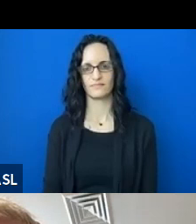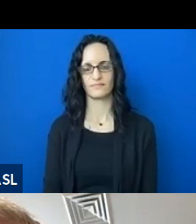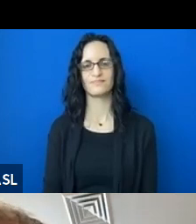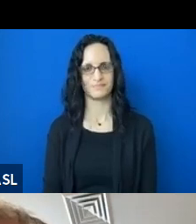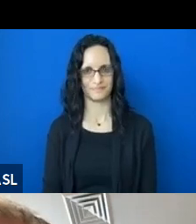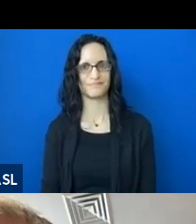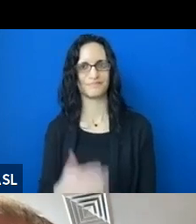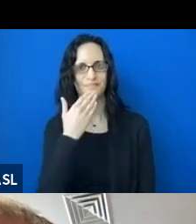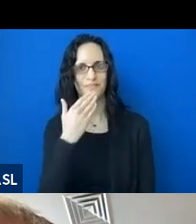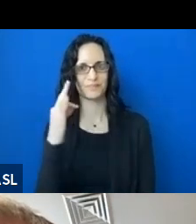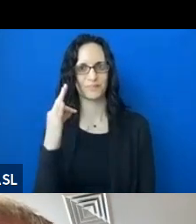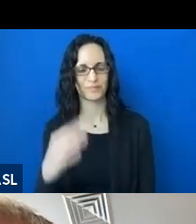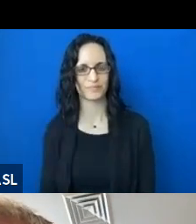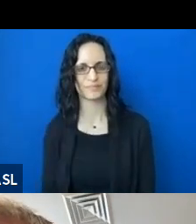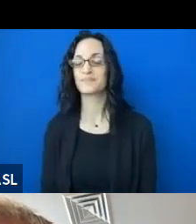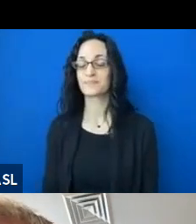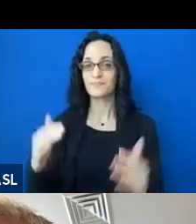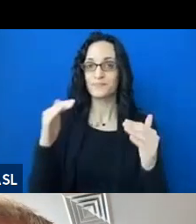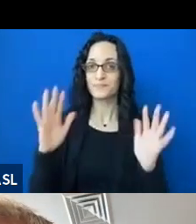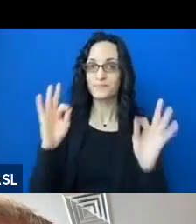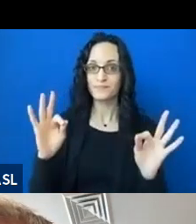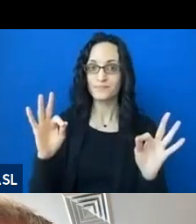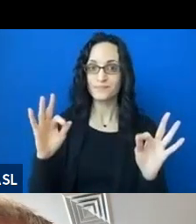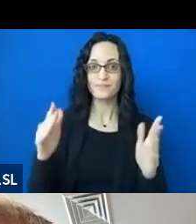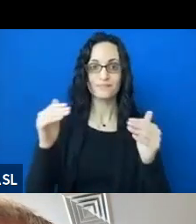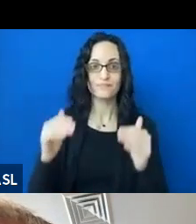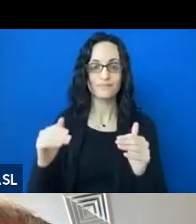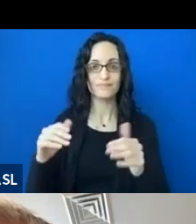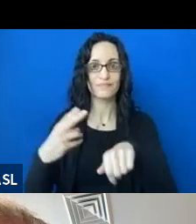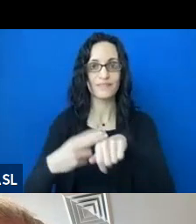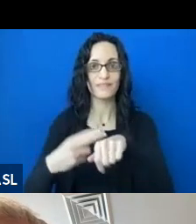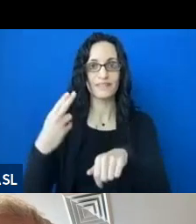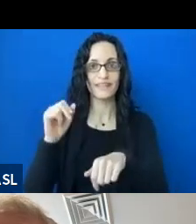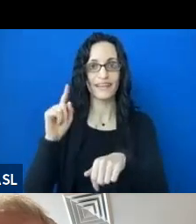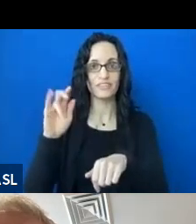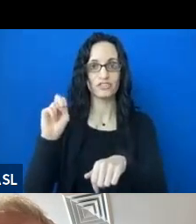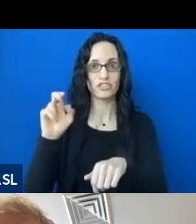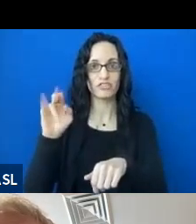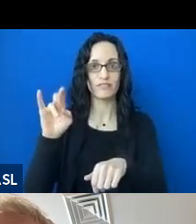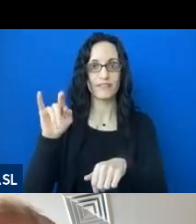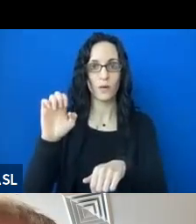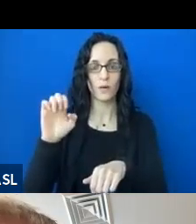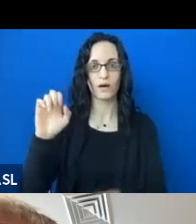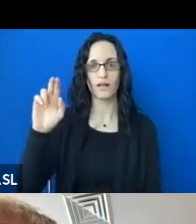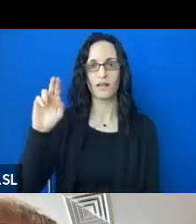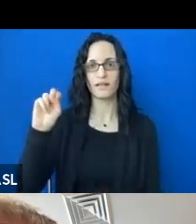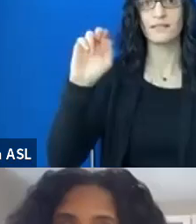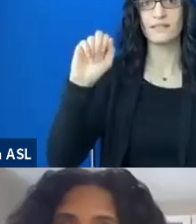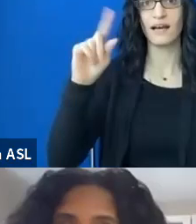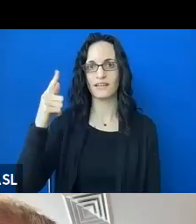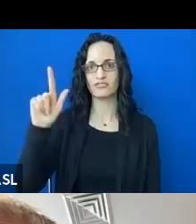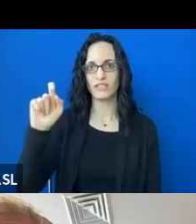you. Thank you. Our Haitian Creole interpreter is Najee Sully. Sully?